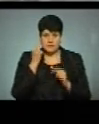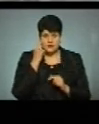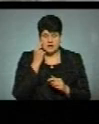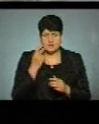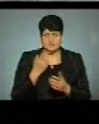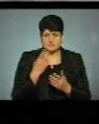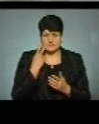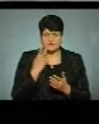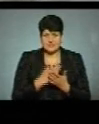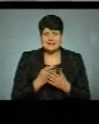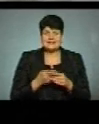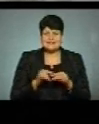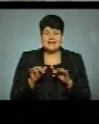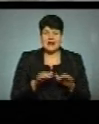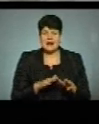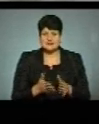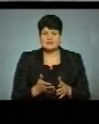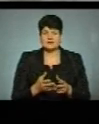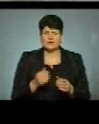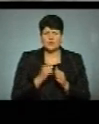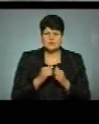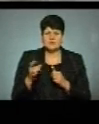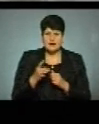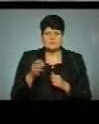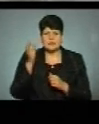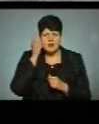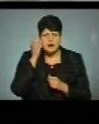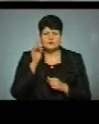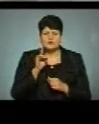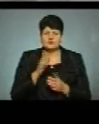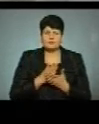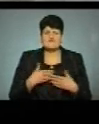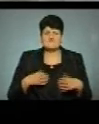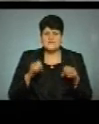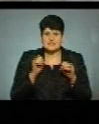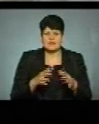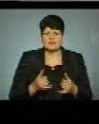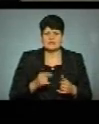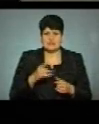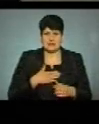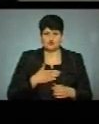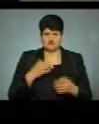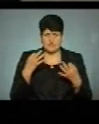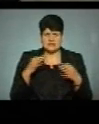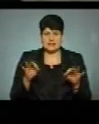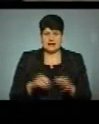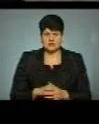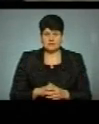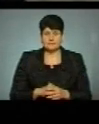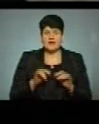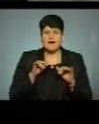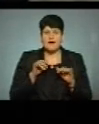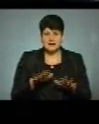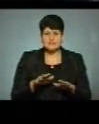стоять. І тому в такій акції це кожен раз ми нагадуємо, що ми віддали за нашу незалежність. Акції «Ангели